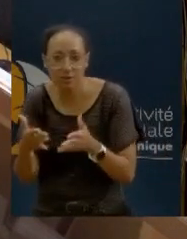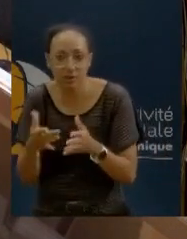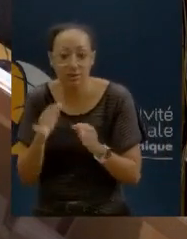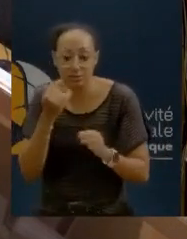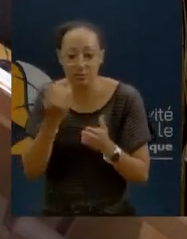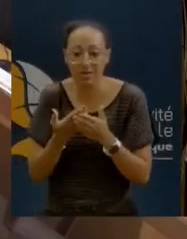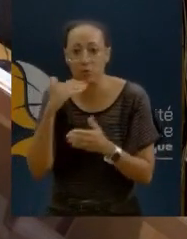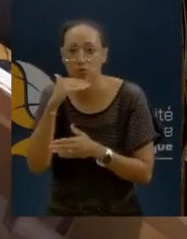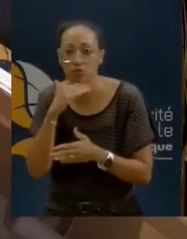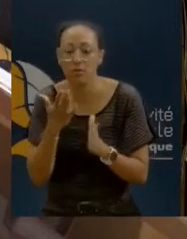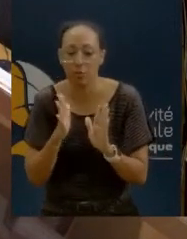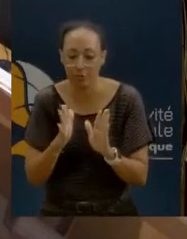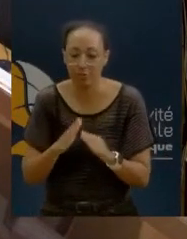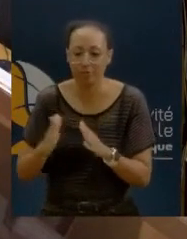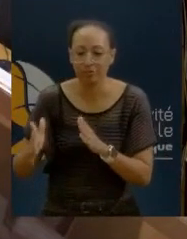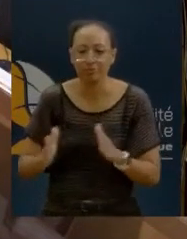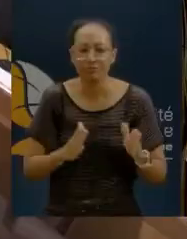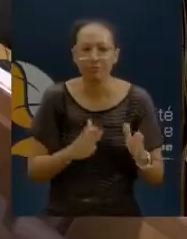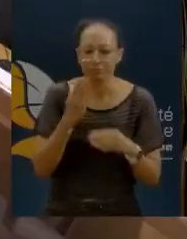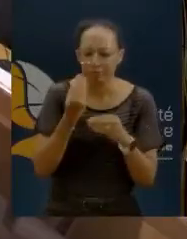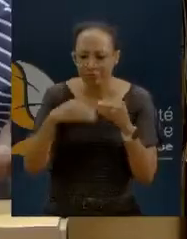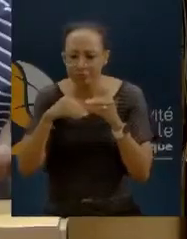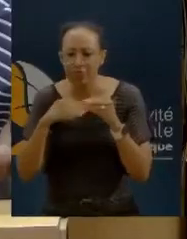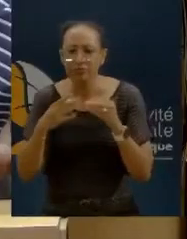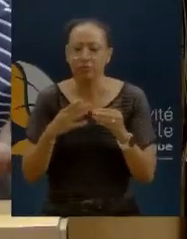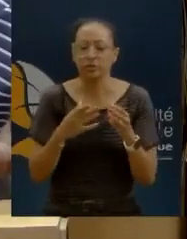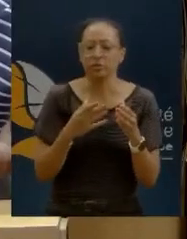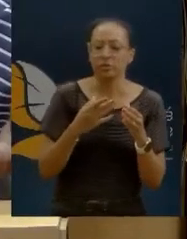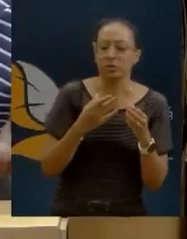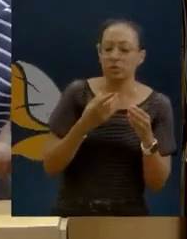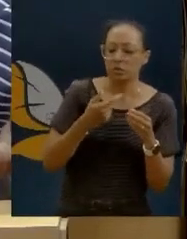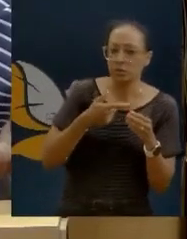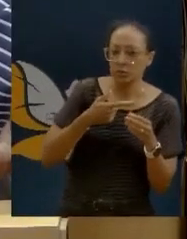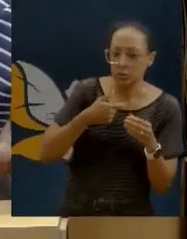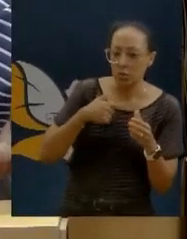nous renouvelons 2004, en fin 2004.